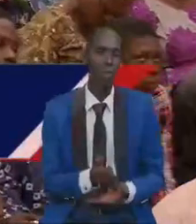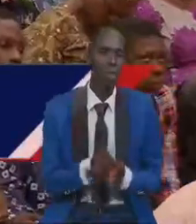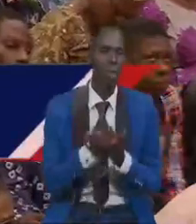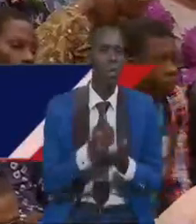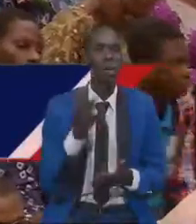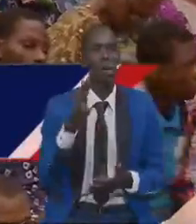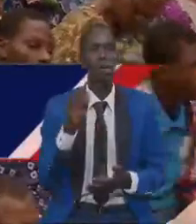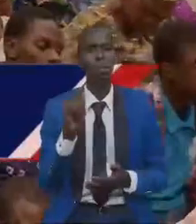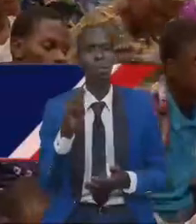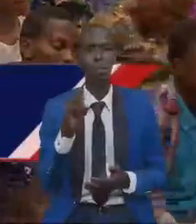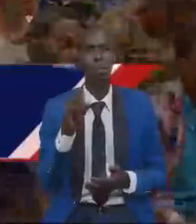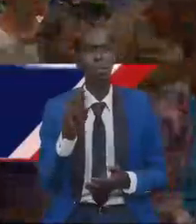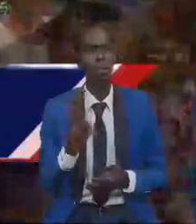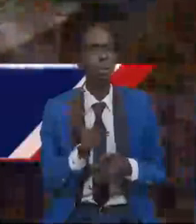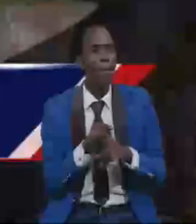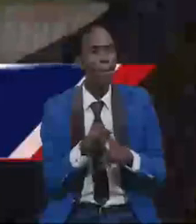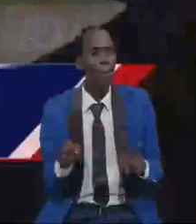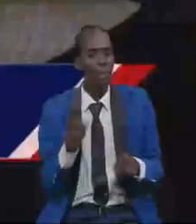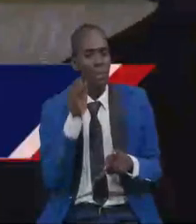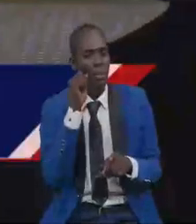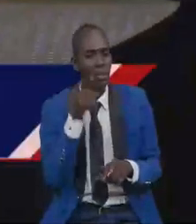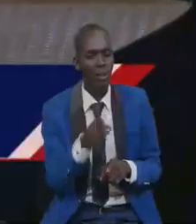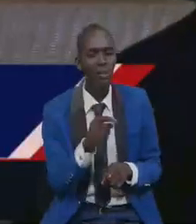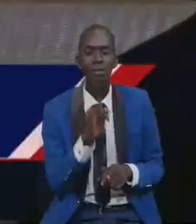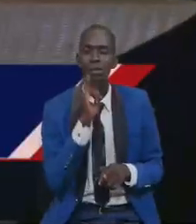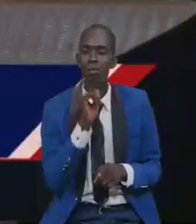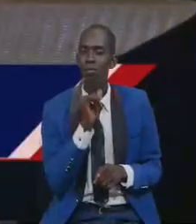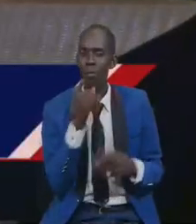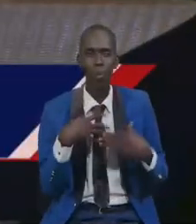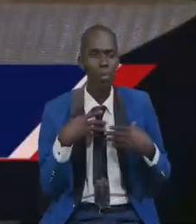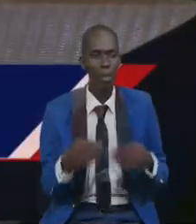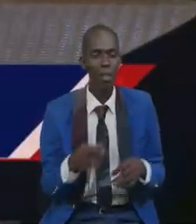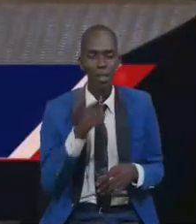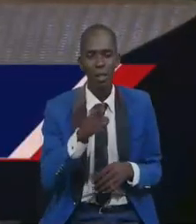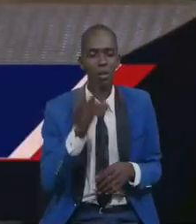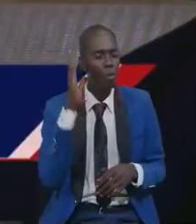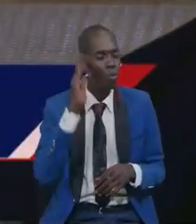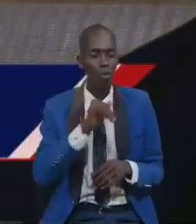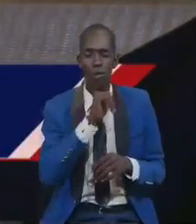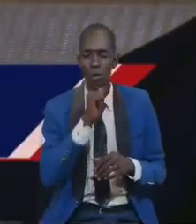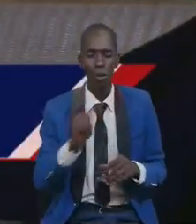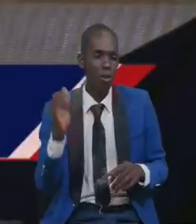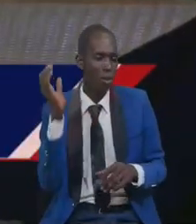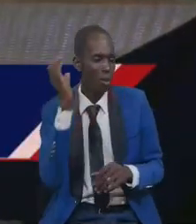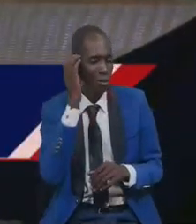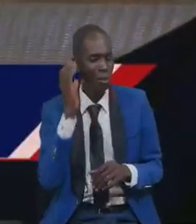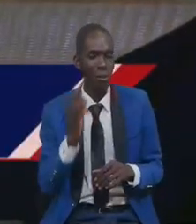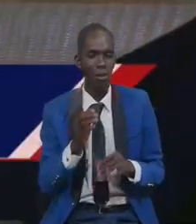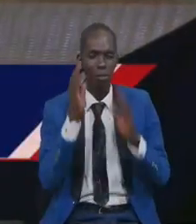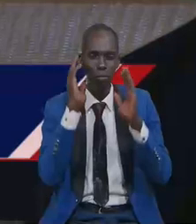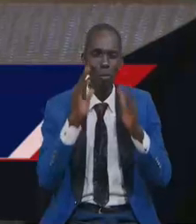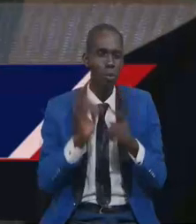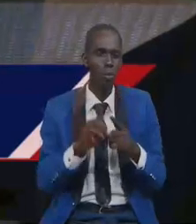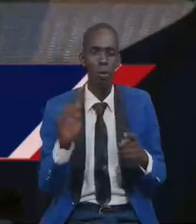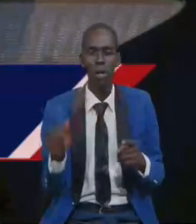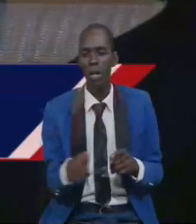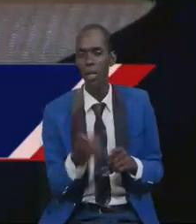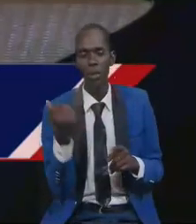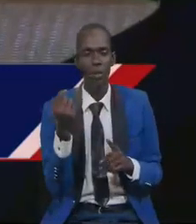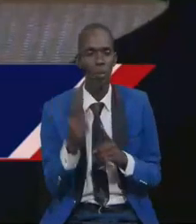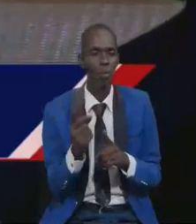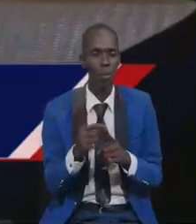n'a pas guéri. Elle n'a pas écouté qui que ce soit. Elle ne voulait pas écouter n'importe quel message ou